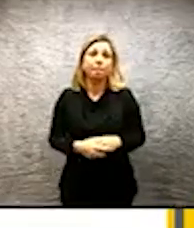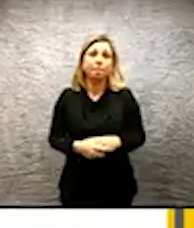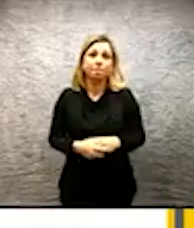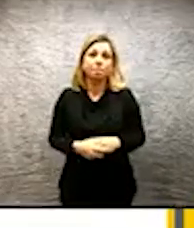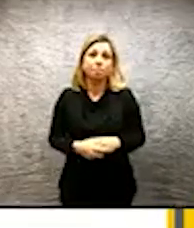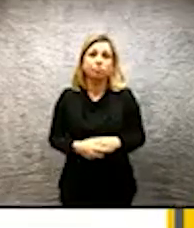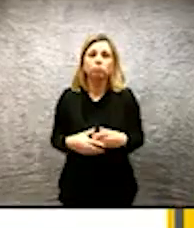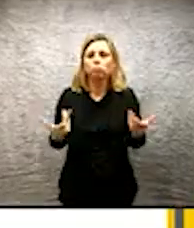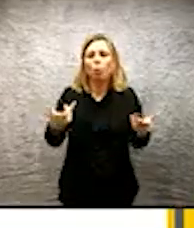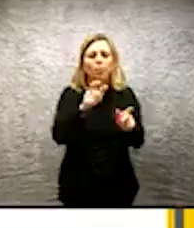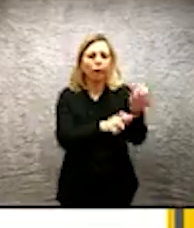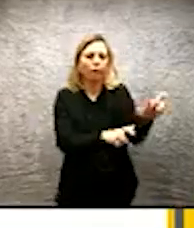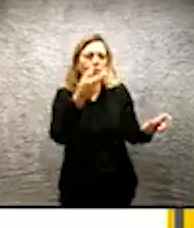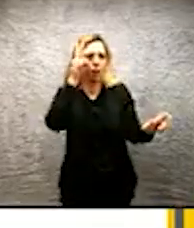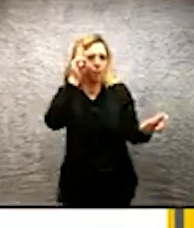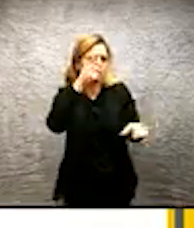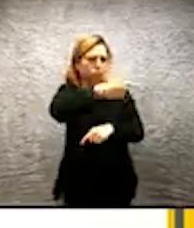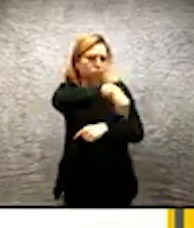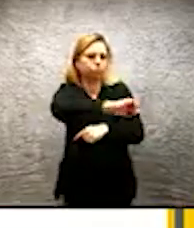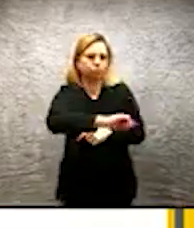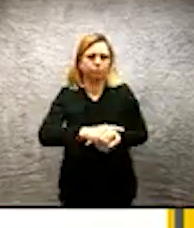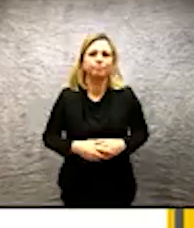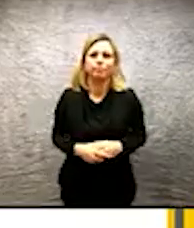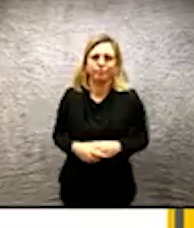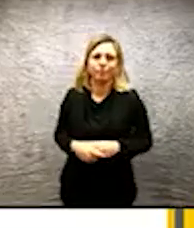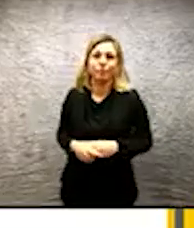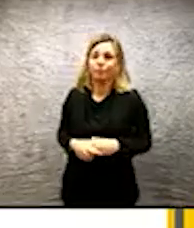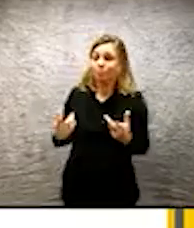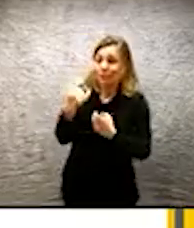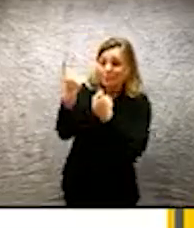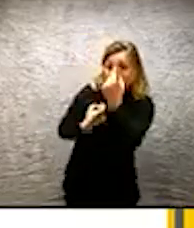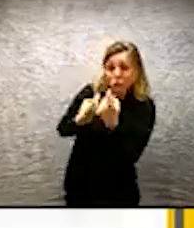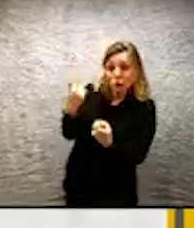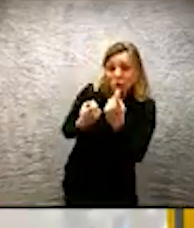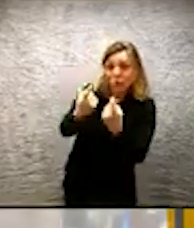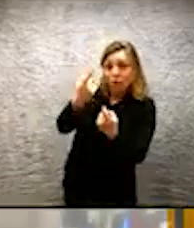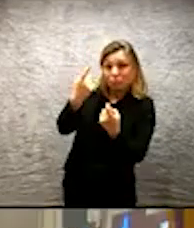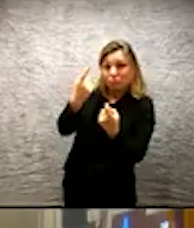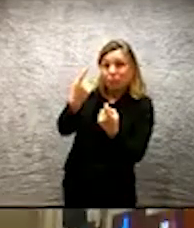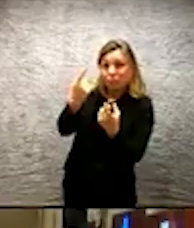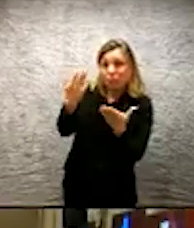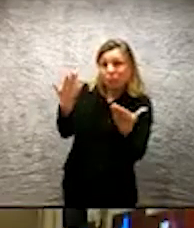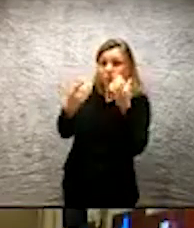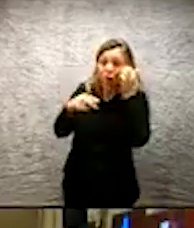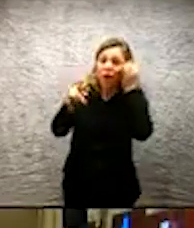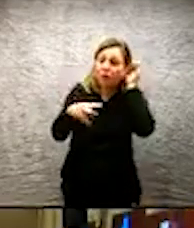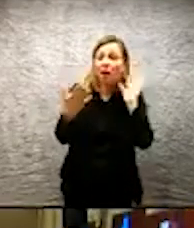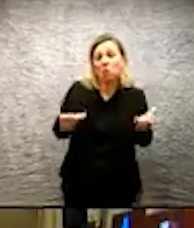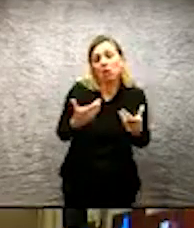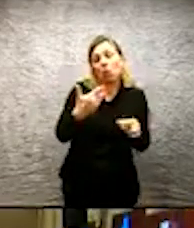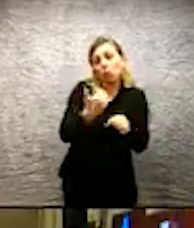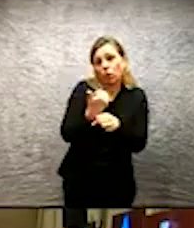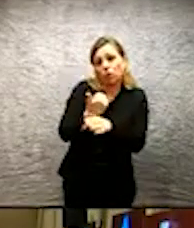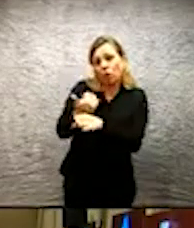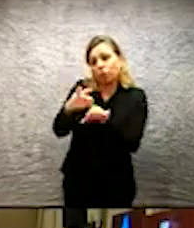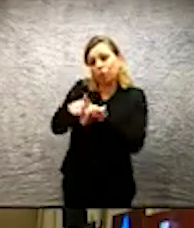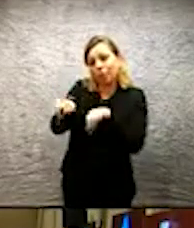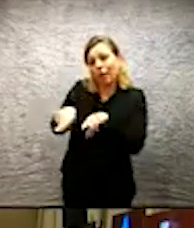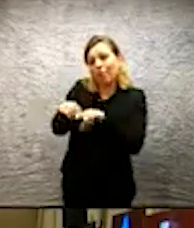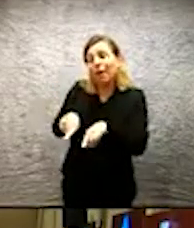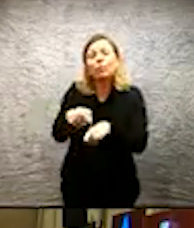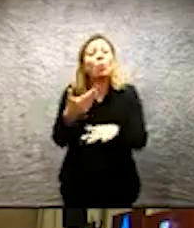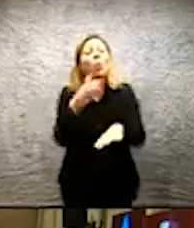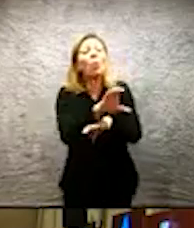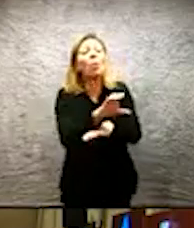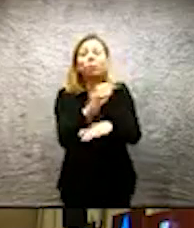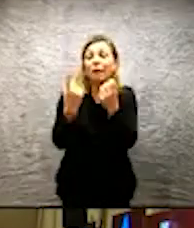Bon, c'est des habitués. Y a-t-il des questions sur cette délibération qui effectivement passe tous les ans maintenant ? Qui est